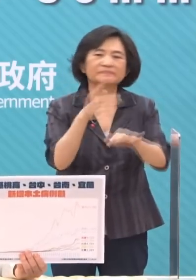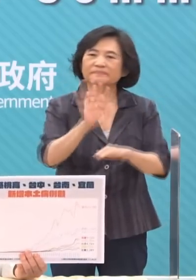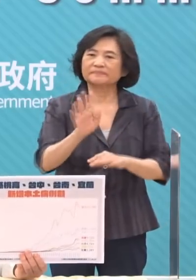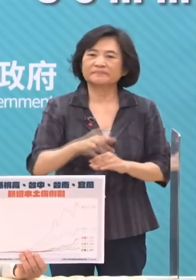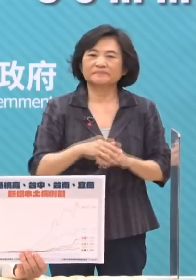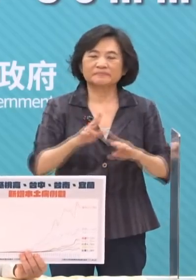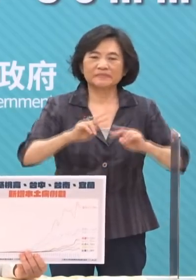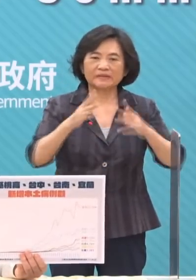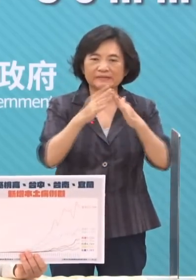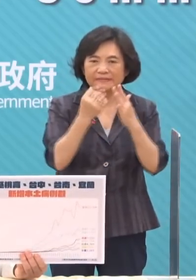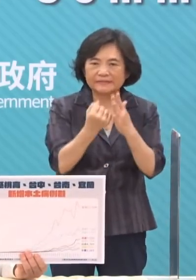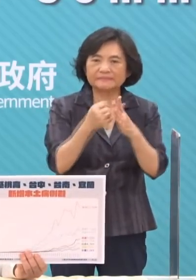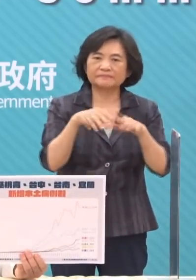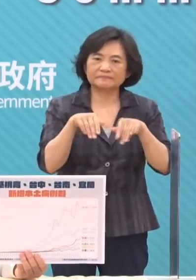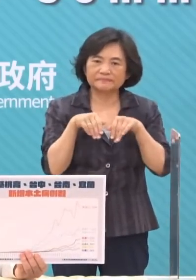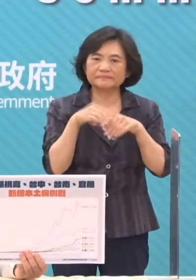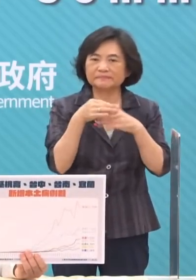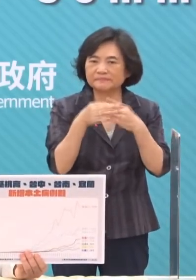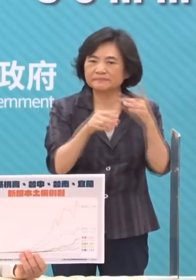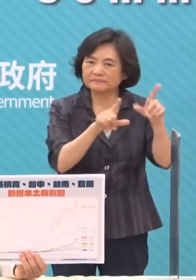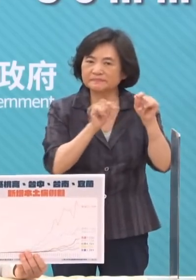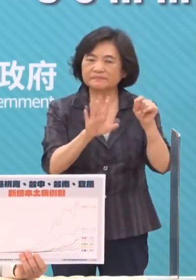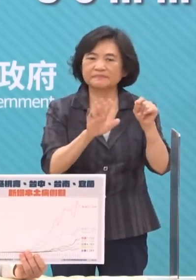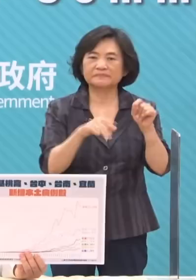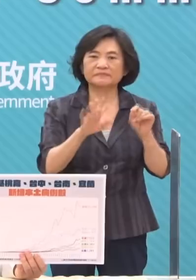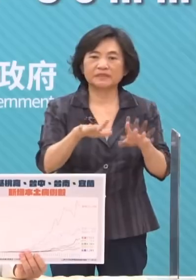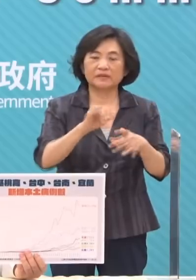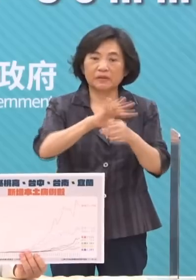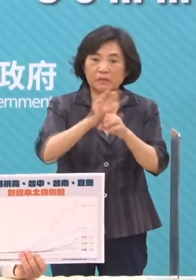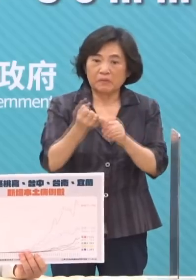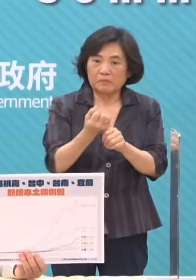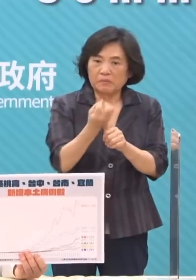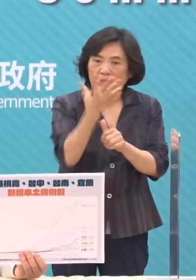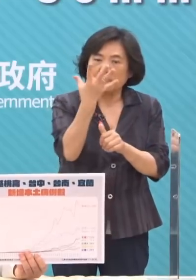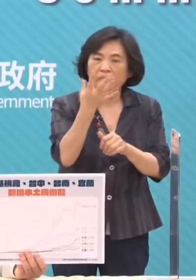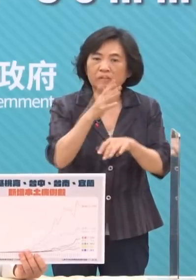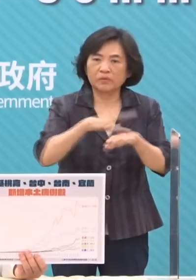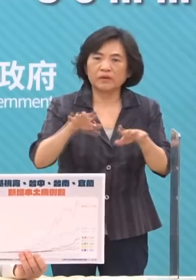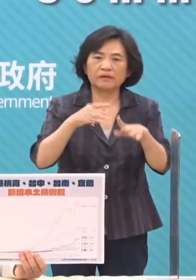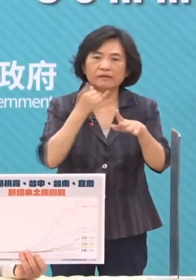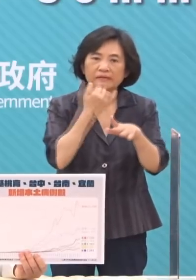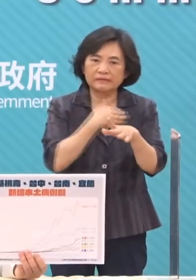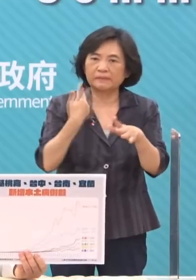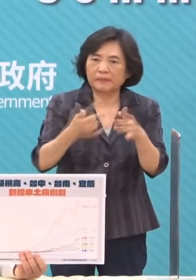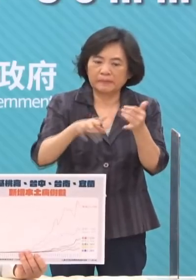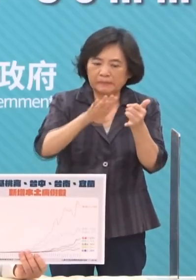如果那个确诊案例还会上升应该是中南部